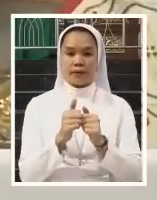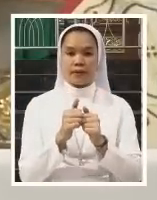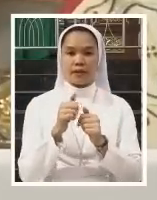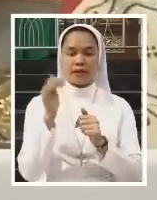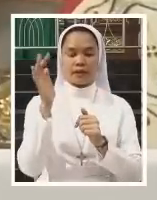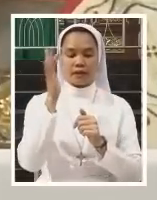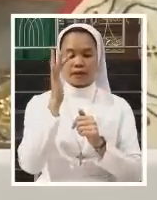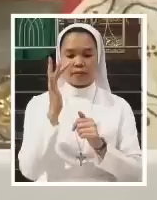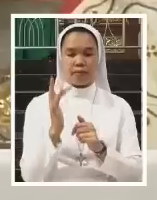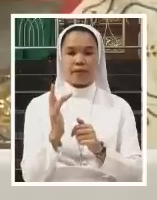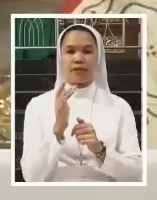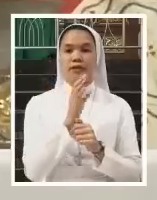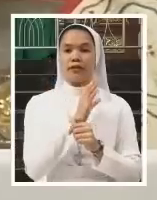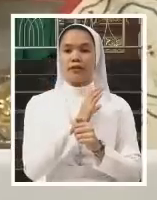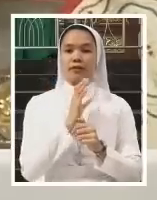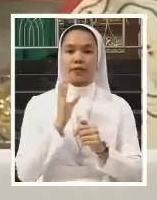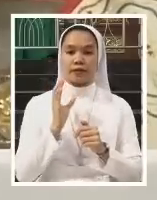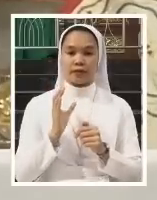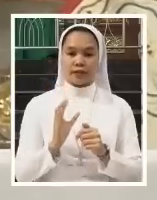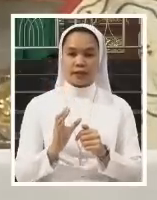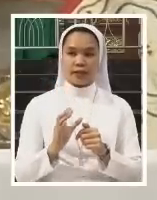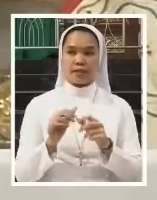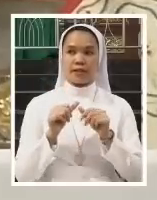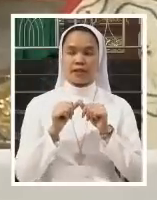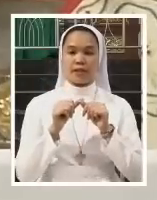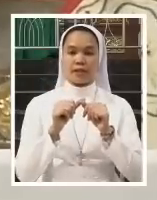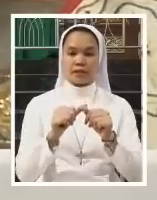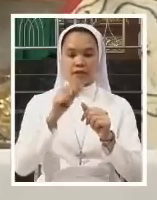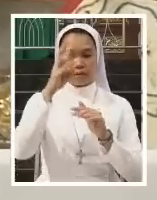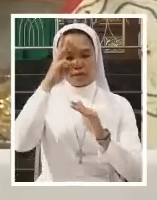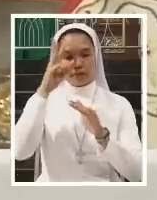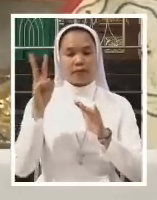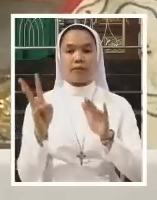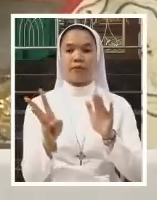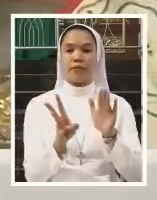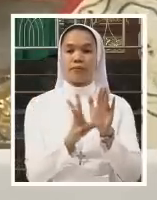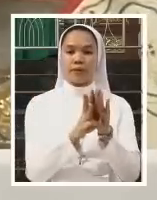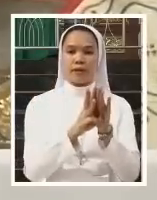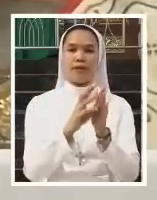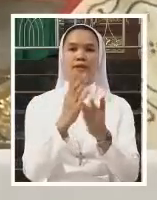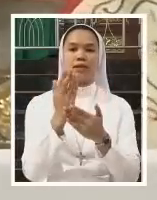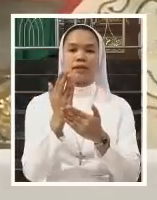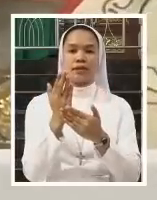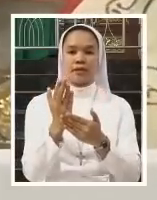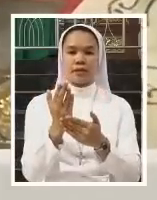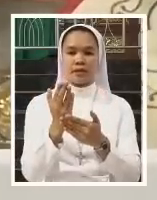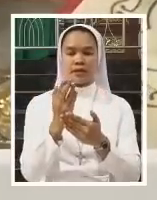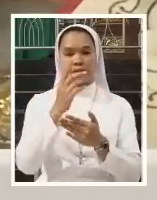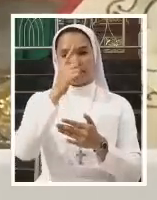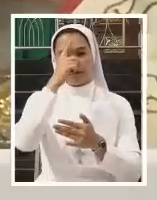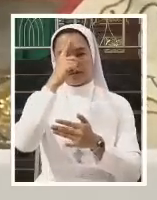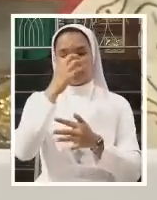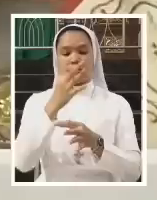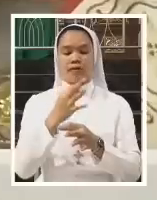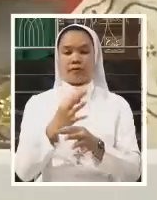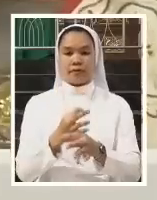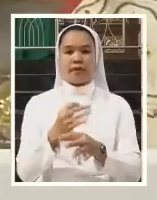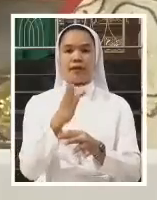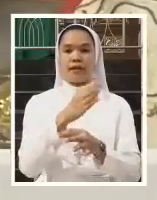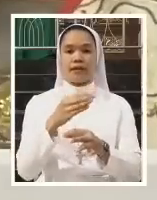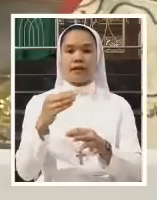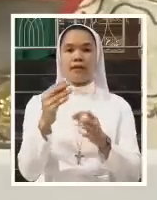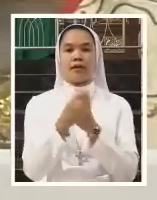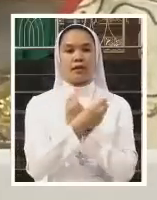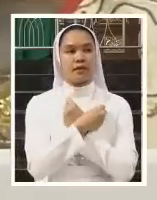ni Kristo man sana, asin dane na magsaksi sa imo sa pagtubod asin